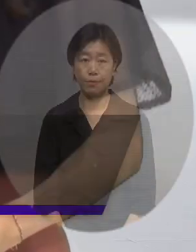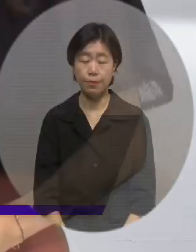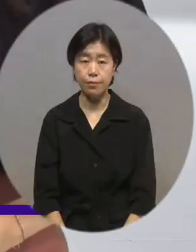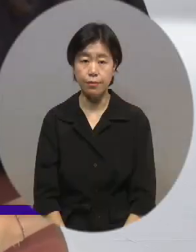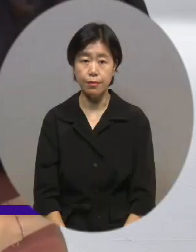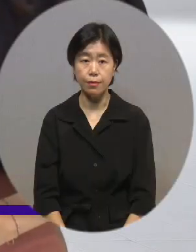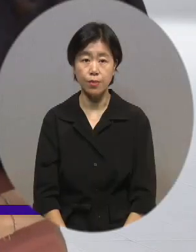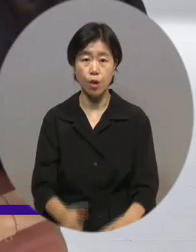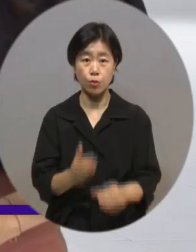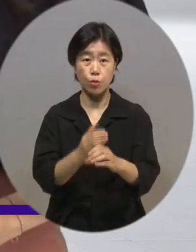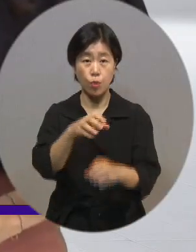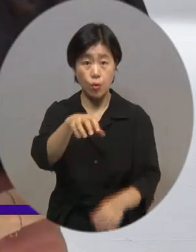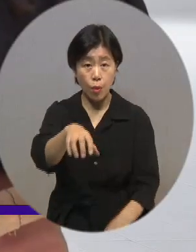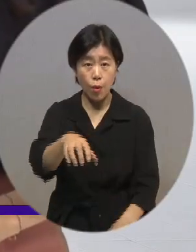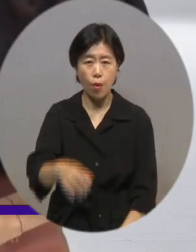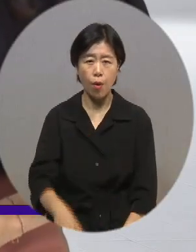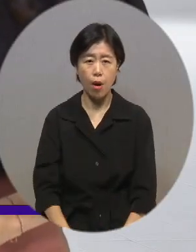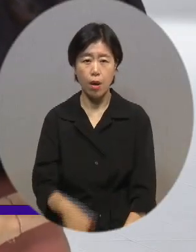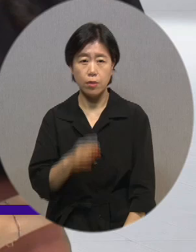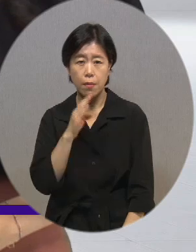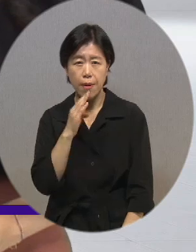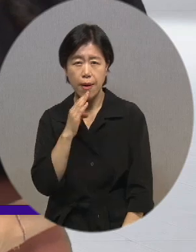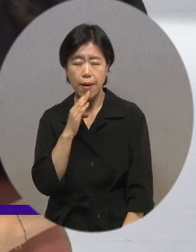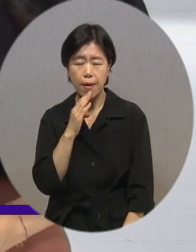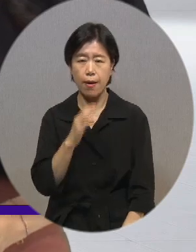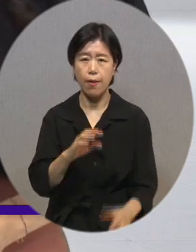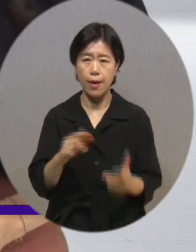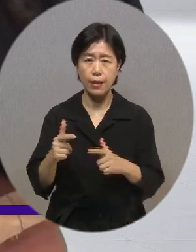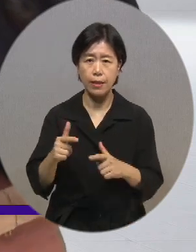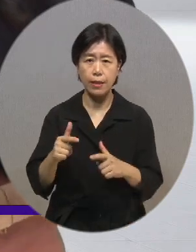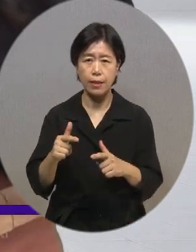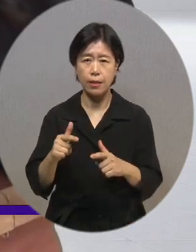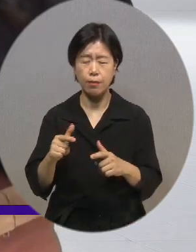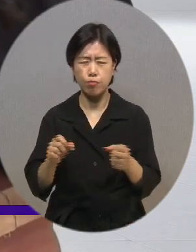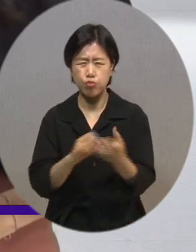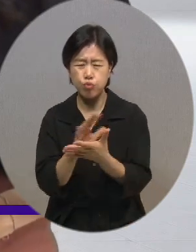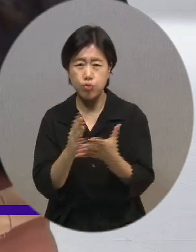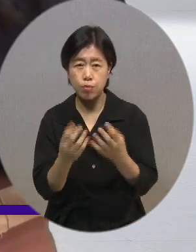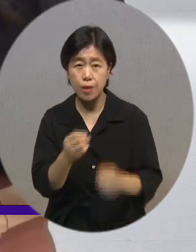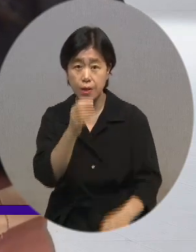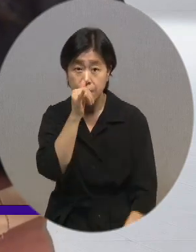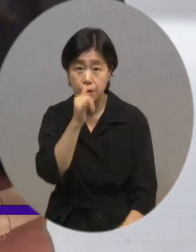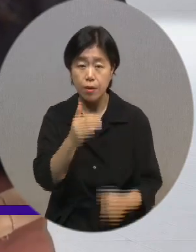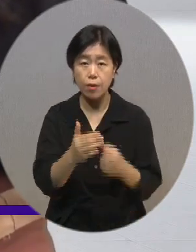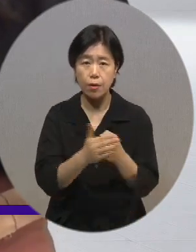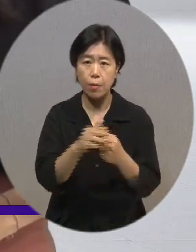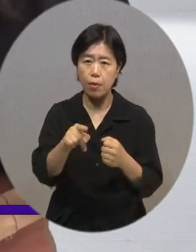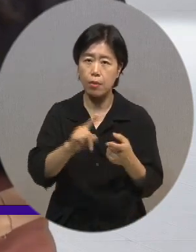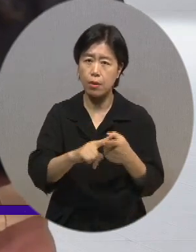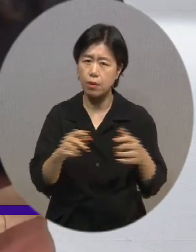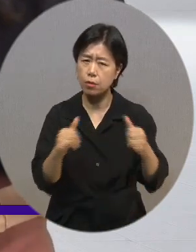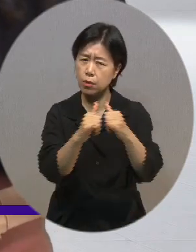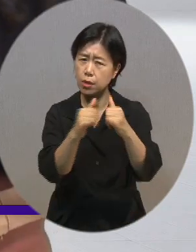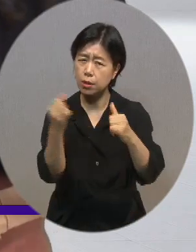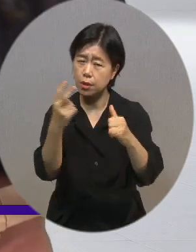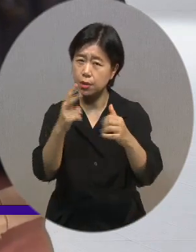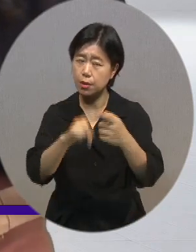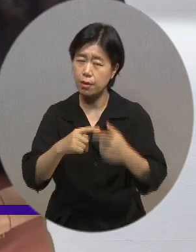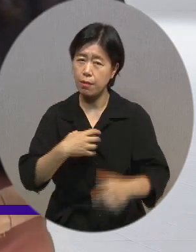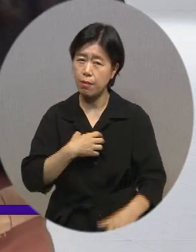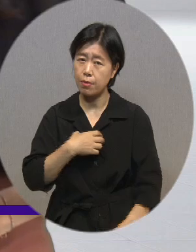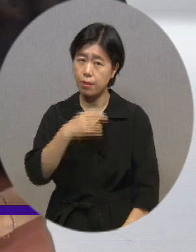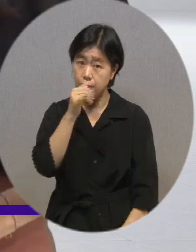중동 지역에서 살얼음판 같은 긴장이 계속되는 가운데 전쟁에 대한 우려도 높아지고 있습니다. 우리의 안보